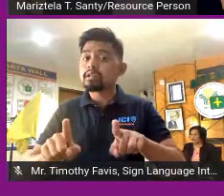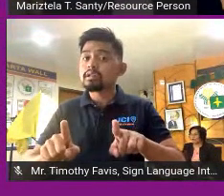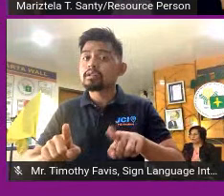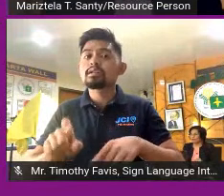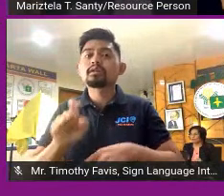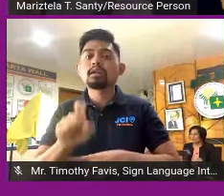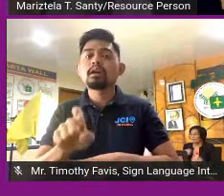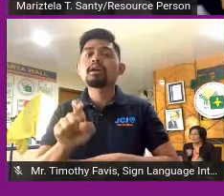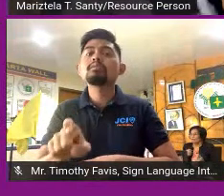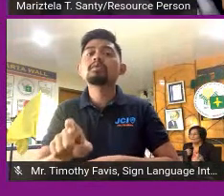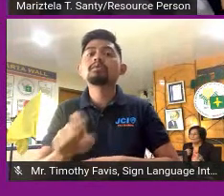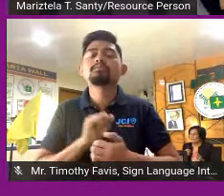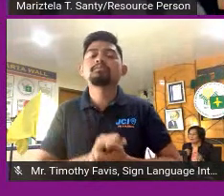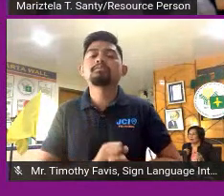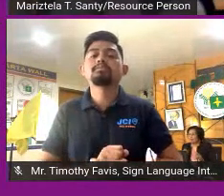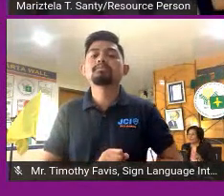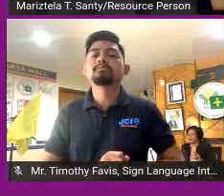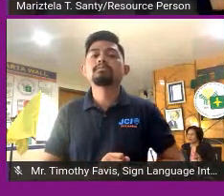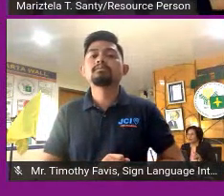least